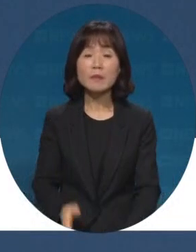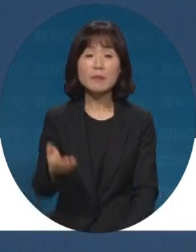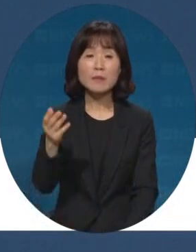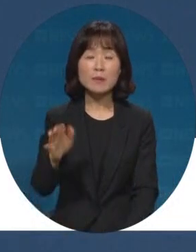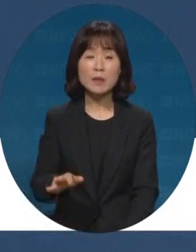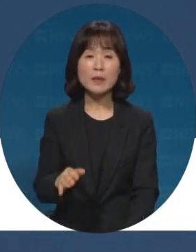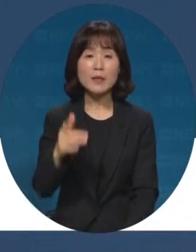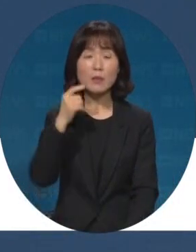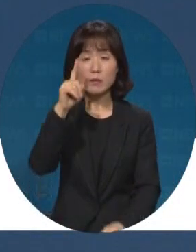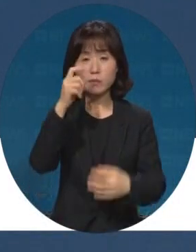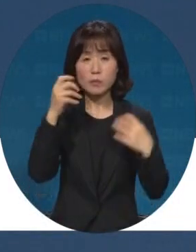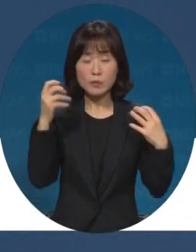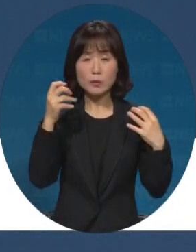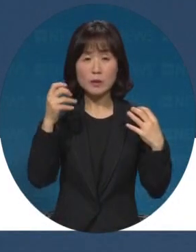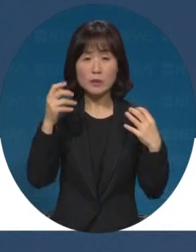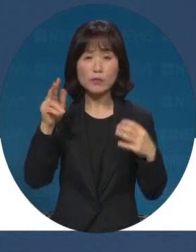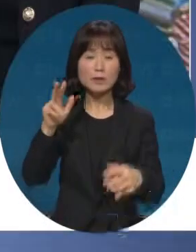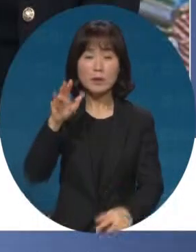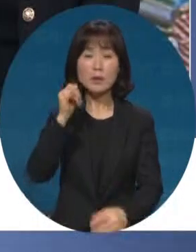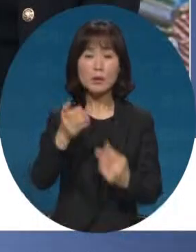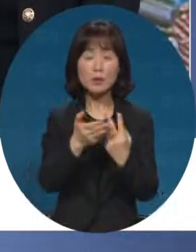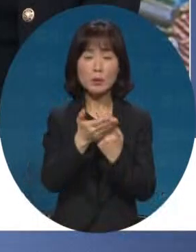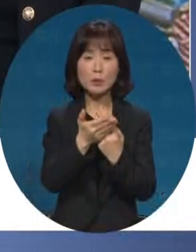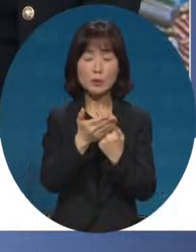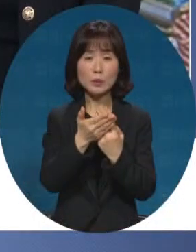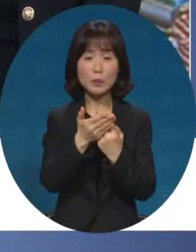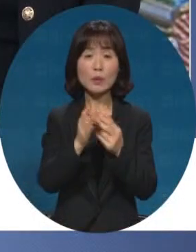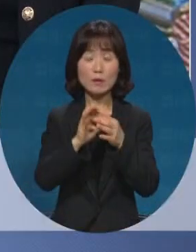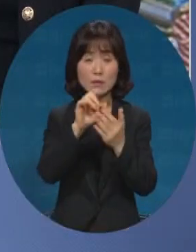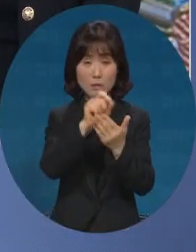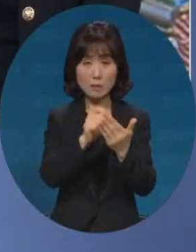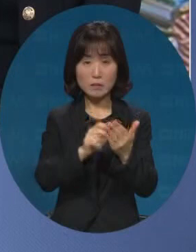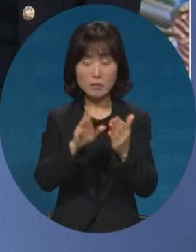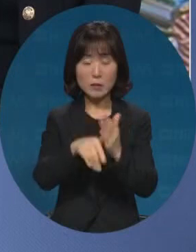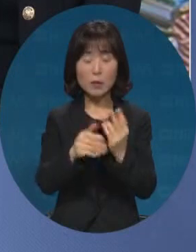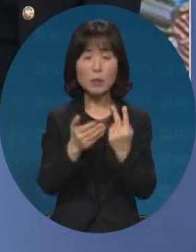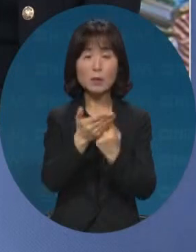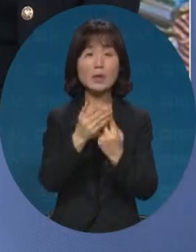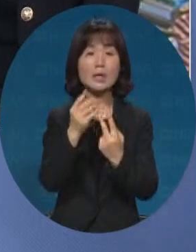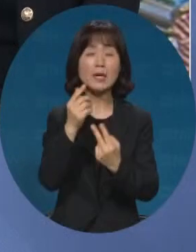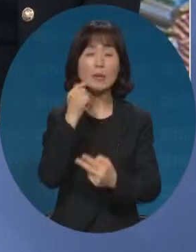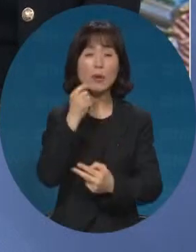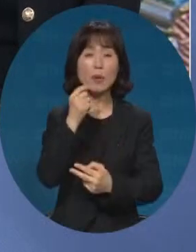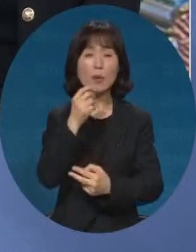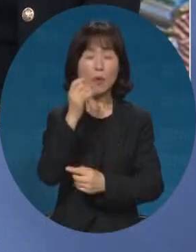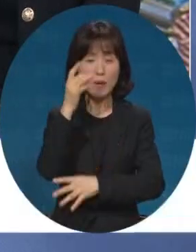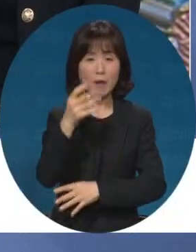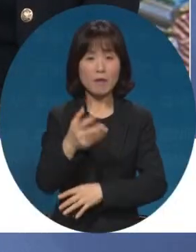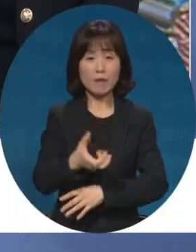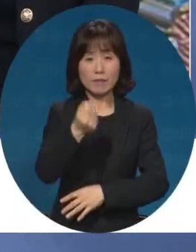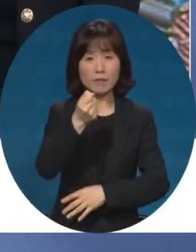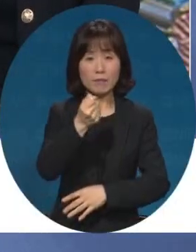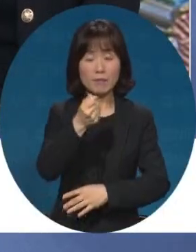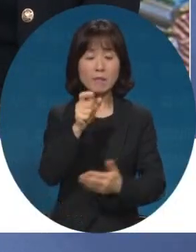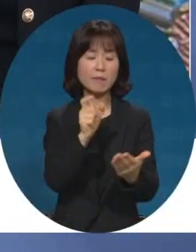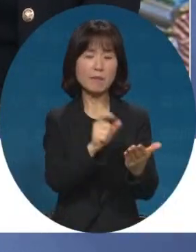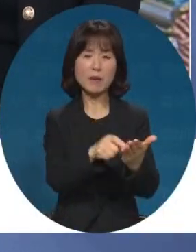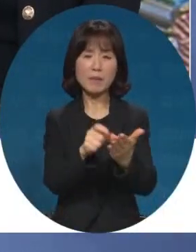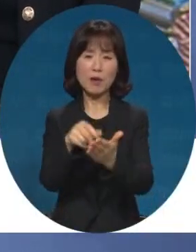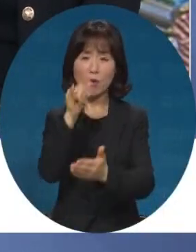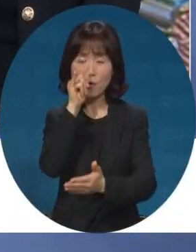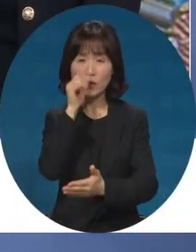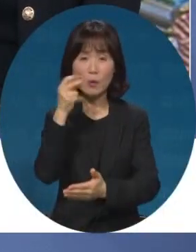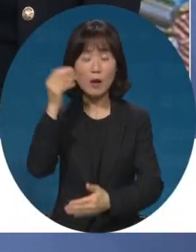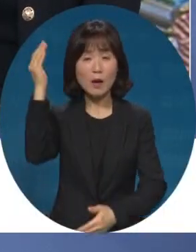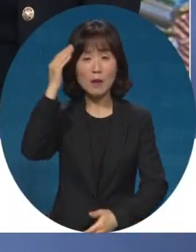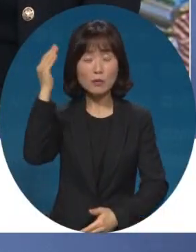그렇지만 일본 정부가 주장하는 독도 기술에서 독도가 일본의 고유 영토라는 표현이 모두 기술되었다 점과